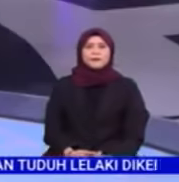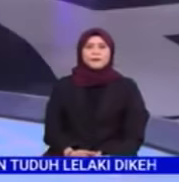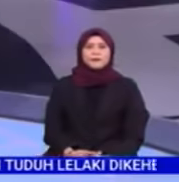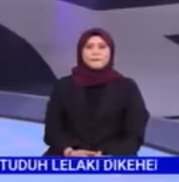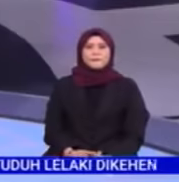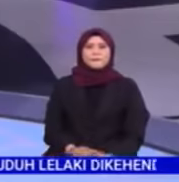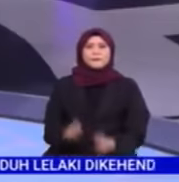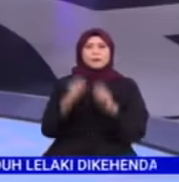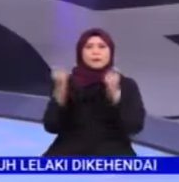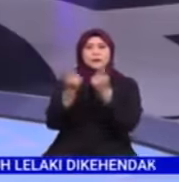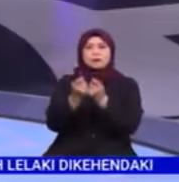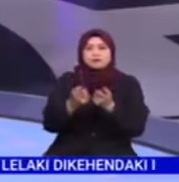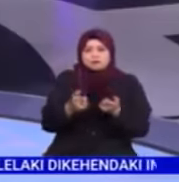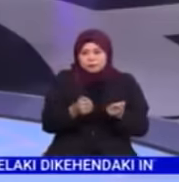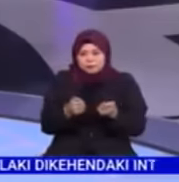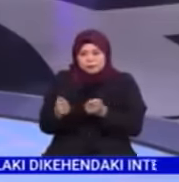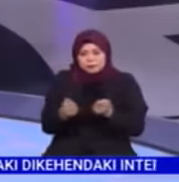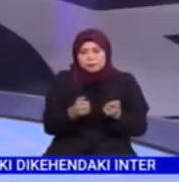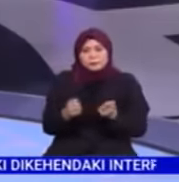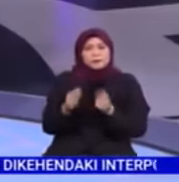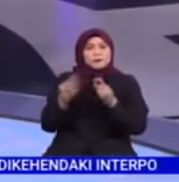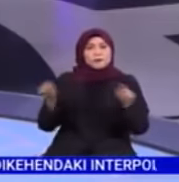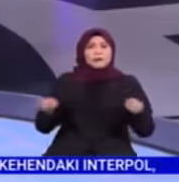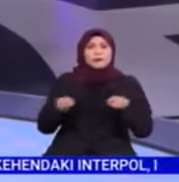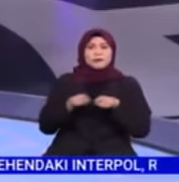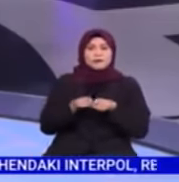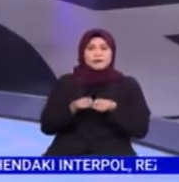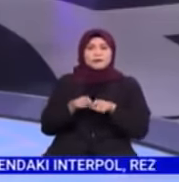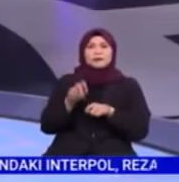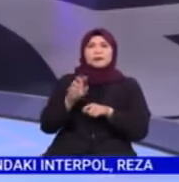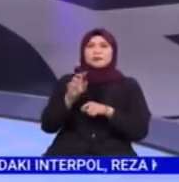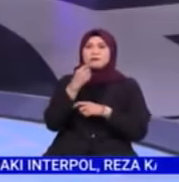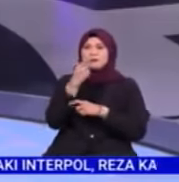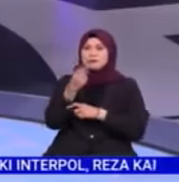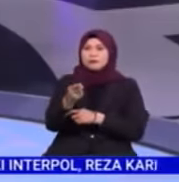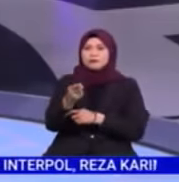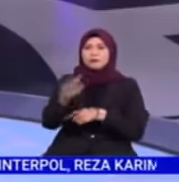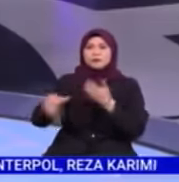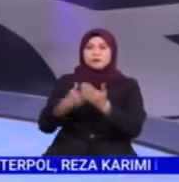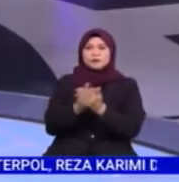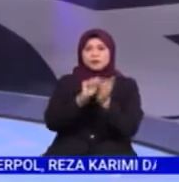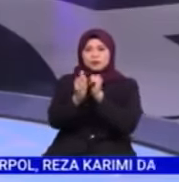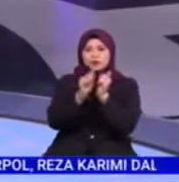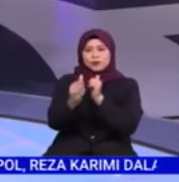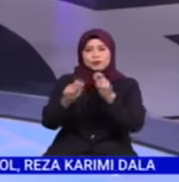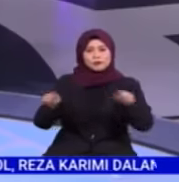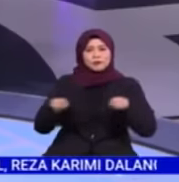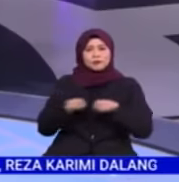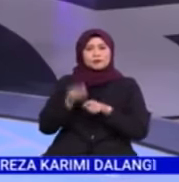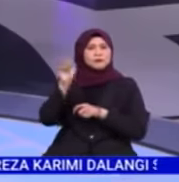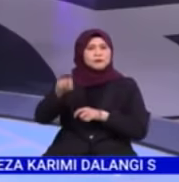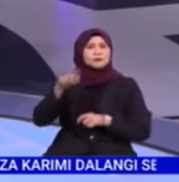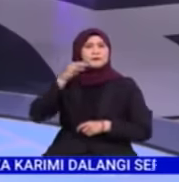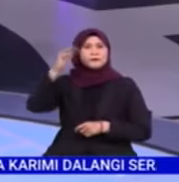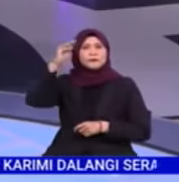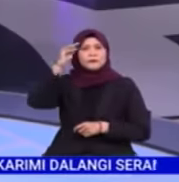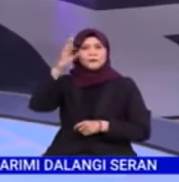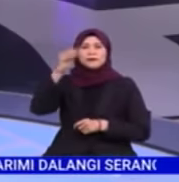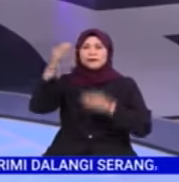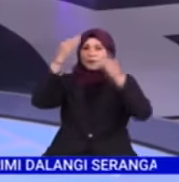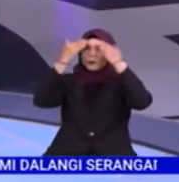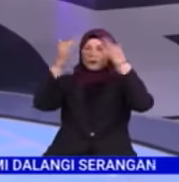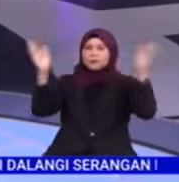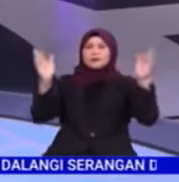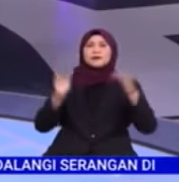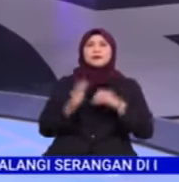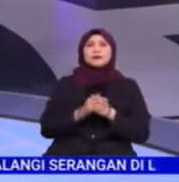Hai pasukan pubg mobile tanpa than 3 SMP X menggeser come diisukan tepat tahun bersikap lebih matang dan terbuka